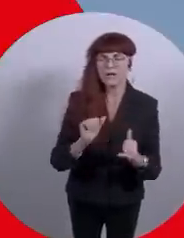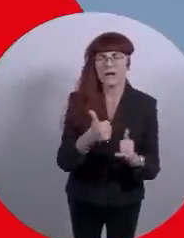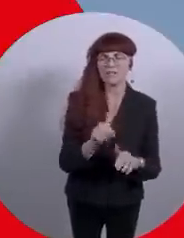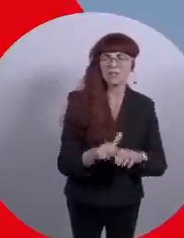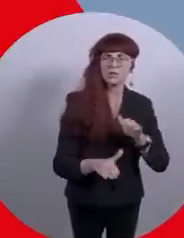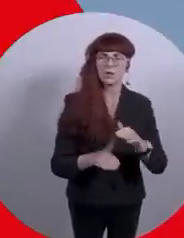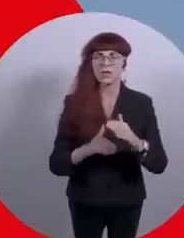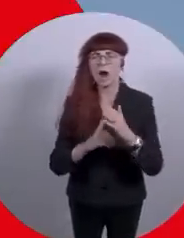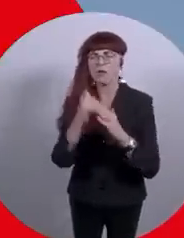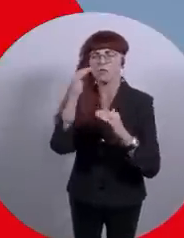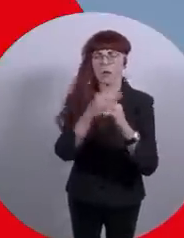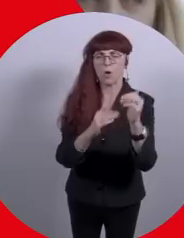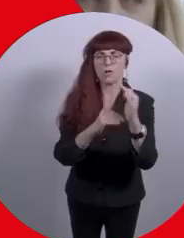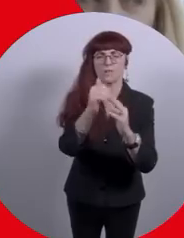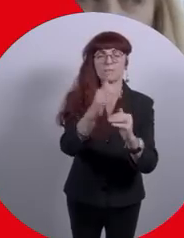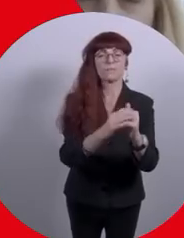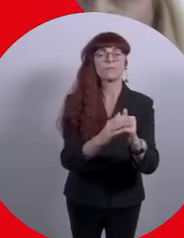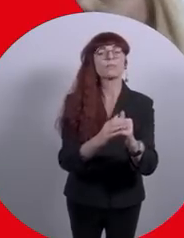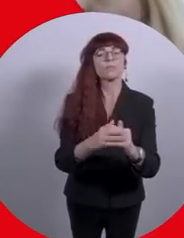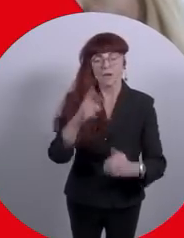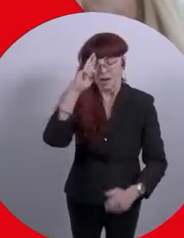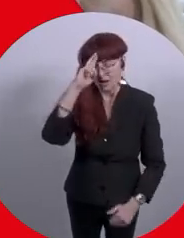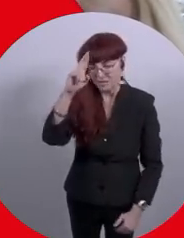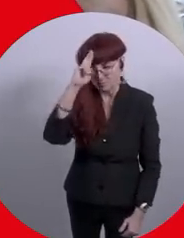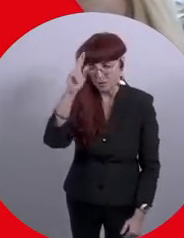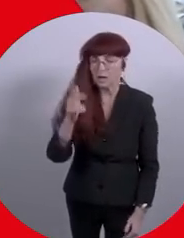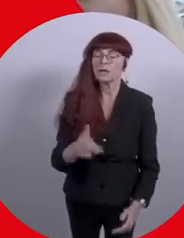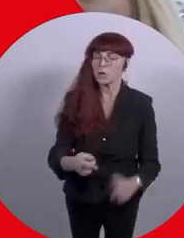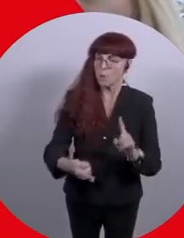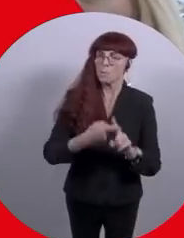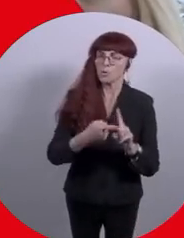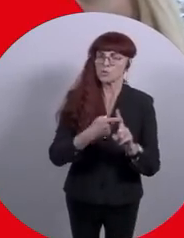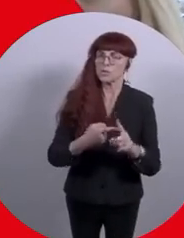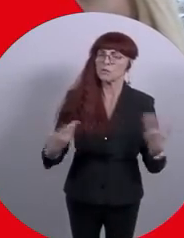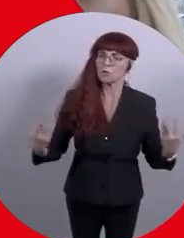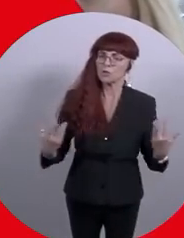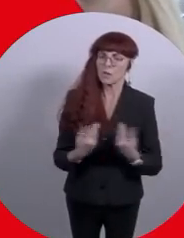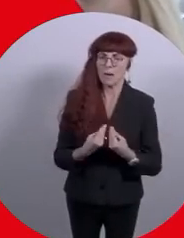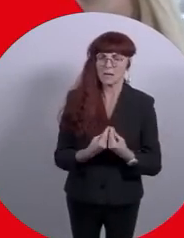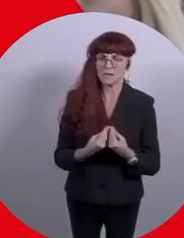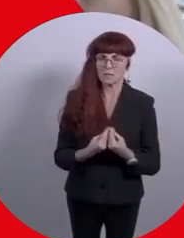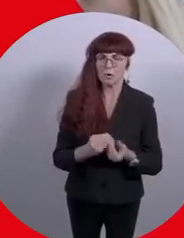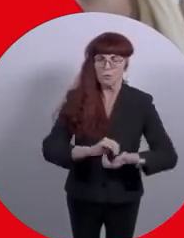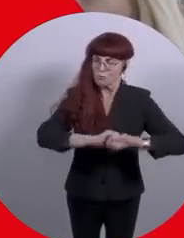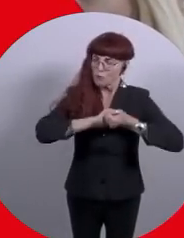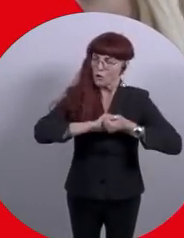Respekt mit Zuversicht und vor allem miteinander Freundschaft genossen